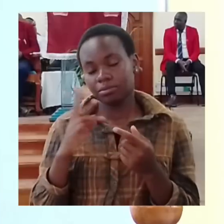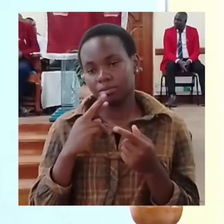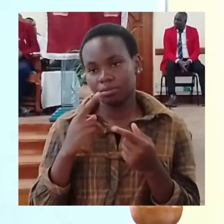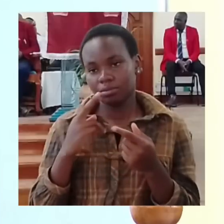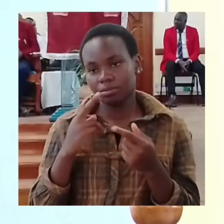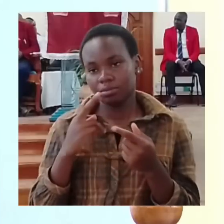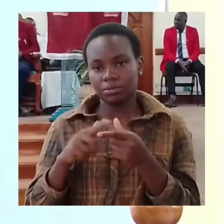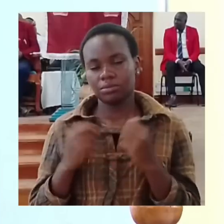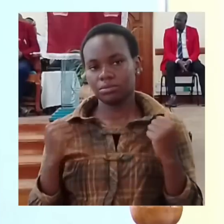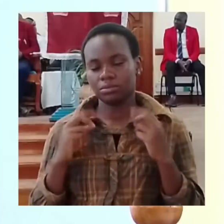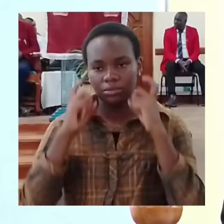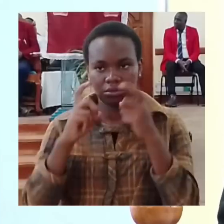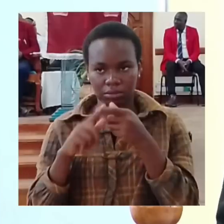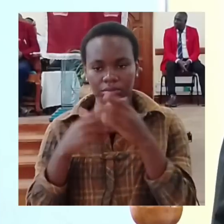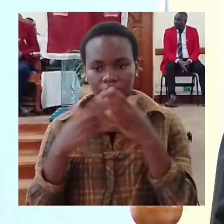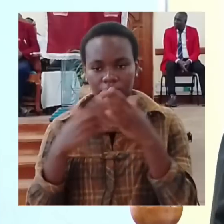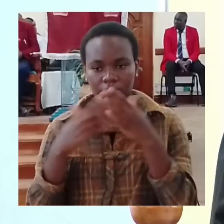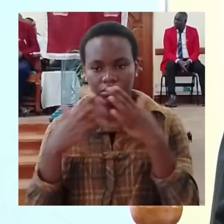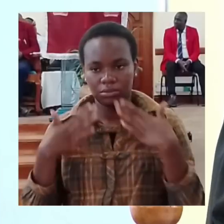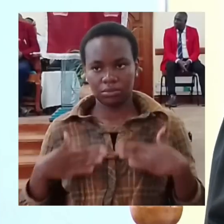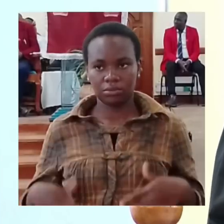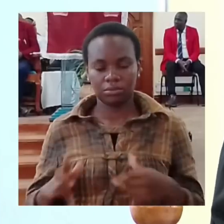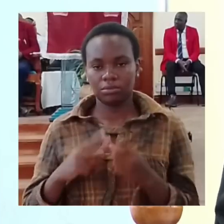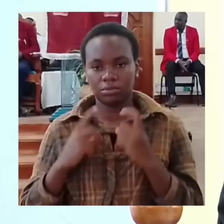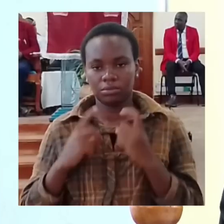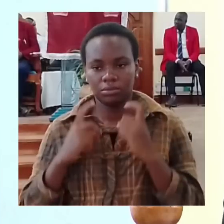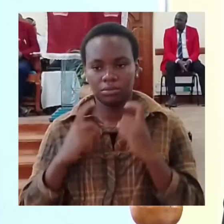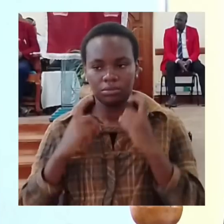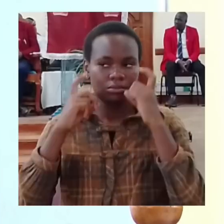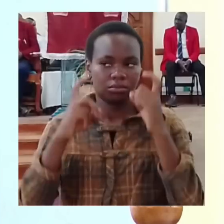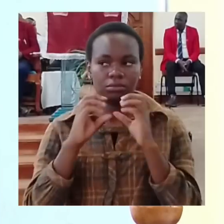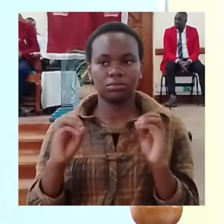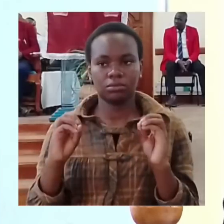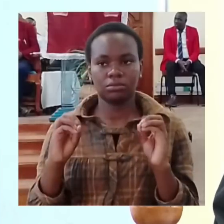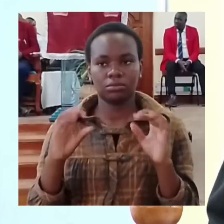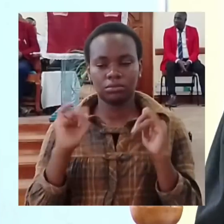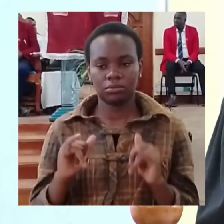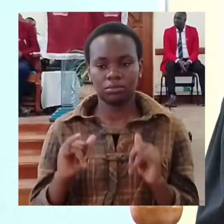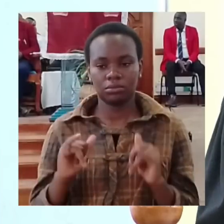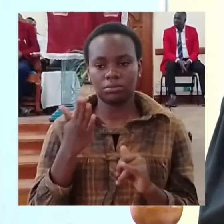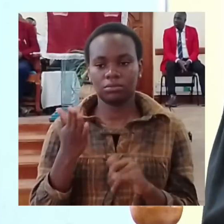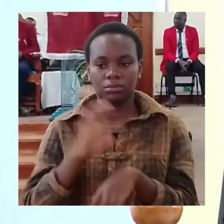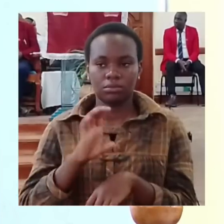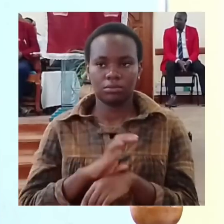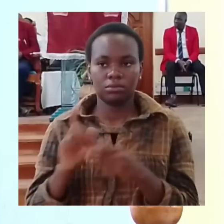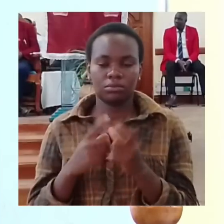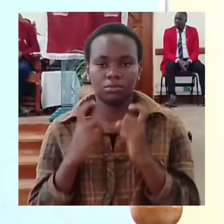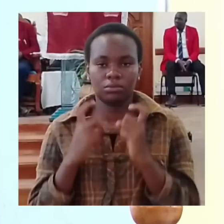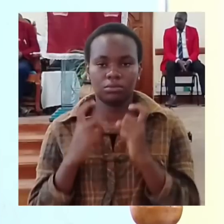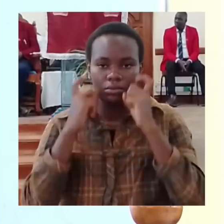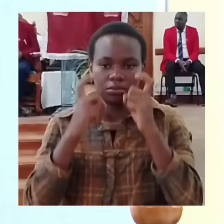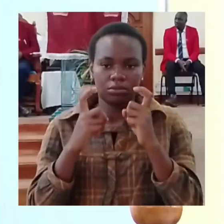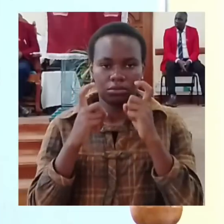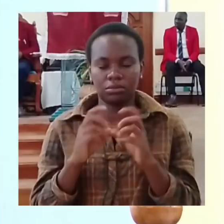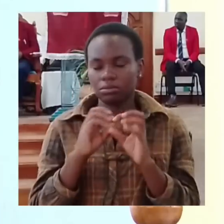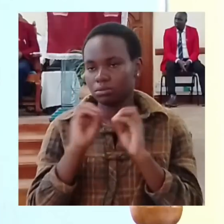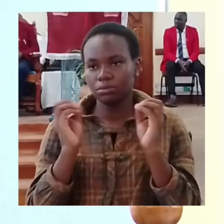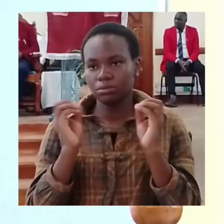kweli? Na uniform thako guo yakwa ithuĩ no hapana. Tuikarĩte kanitha haha mbere ithuĩ no tũkorwo tũrĩ ahia.